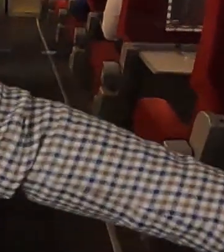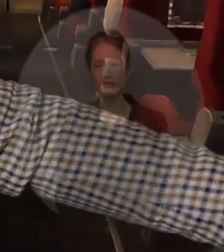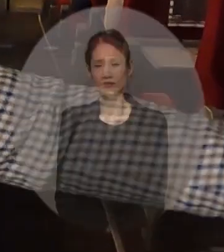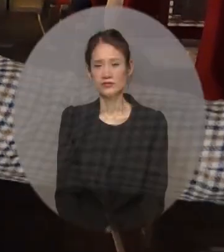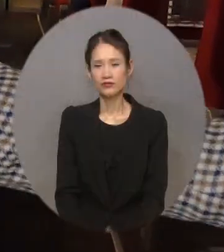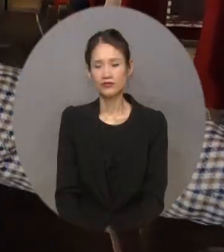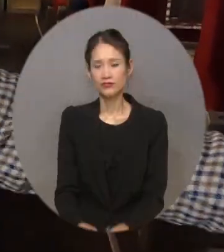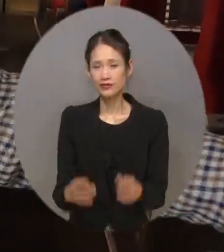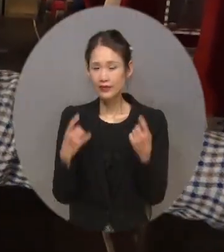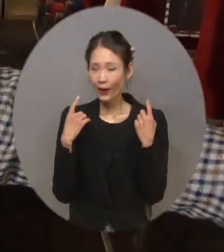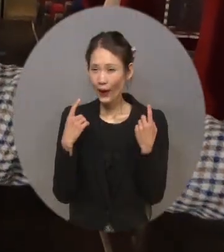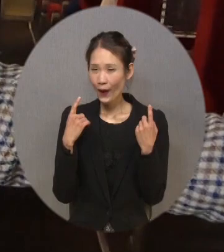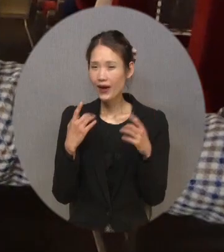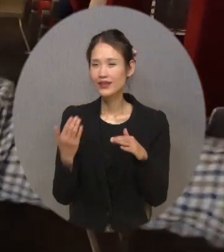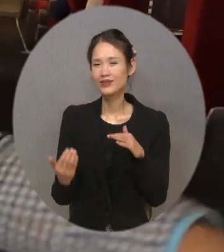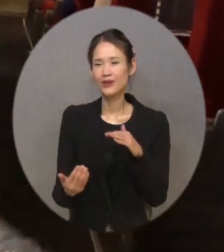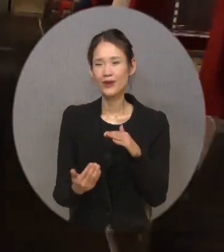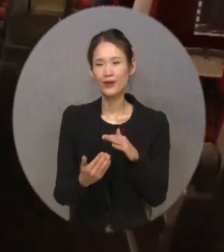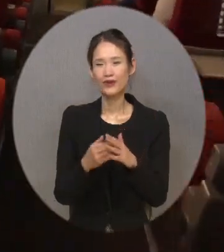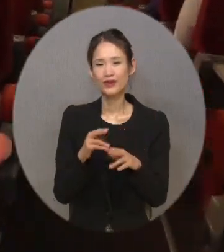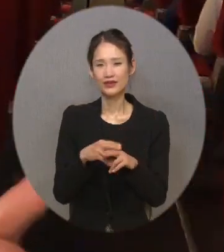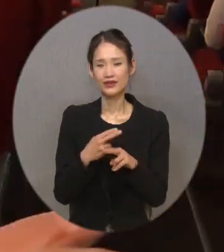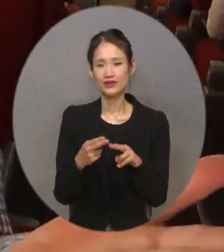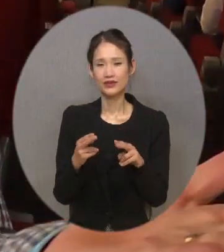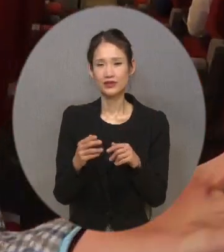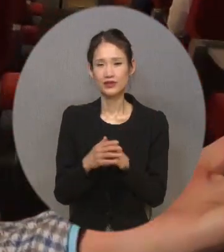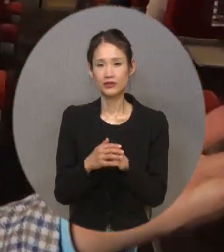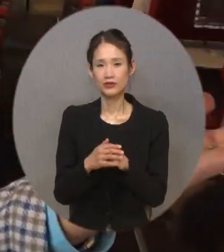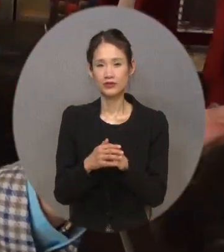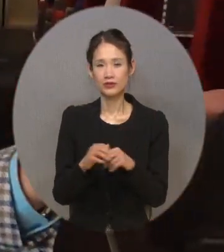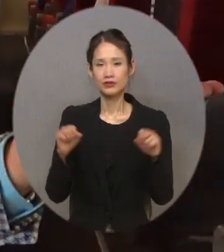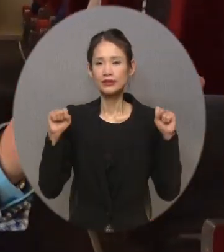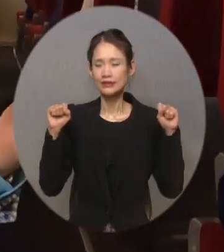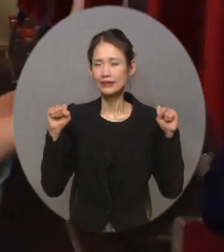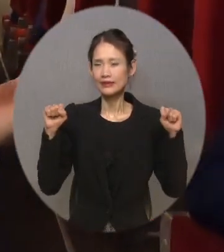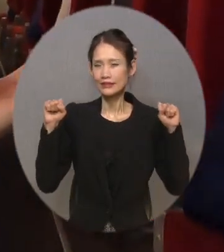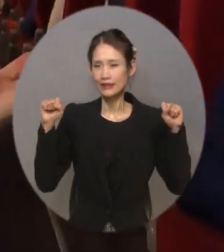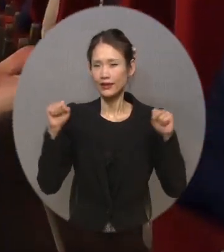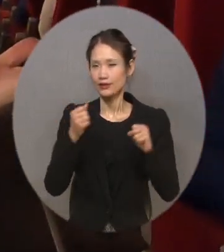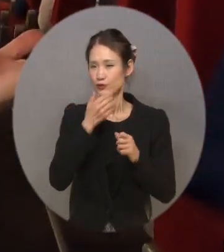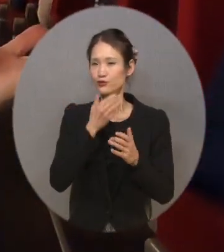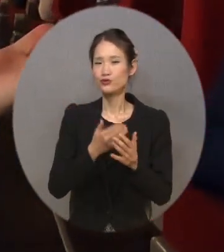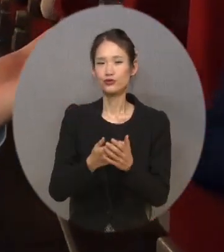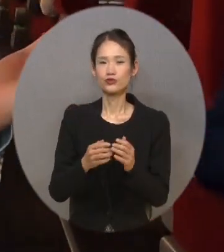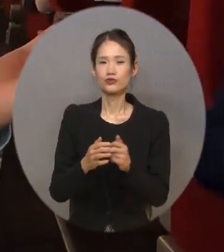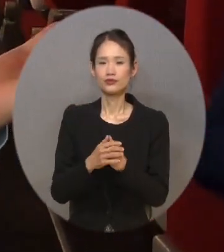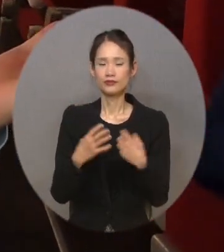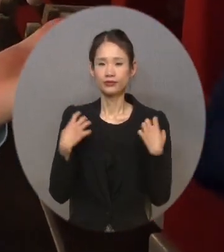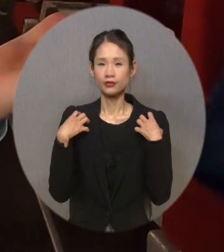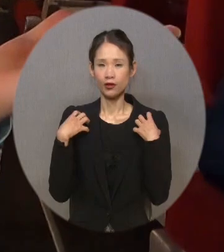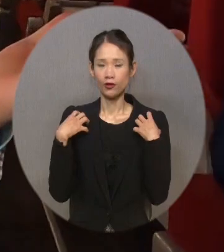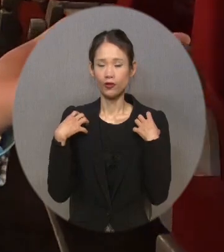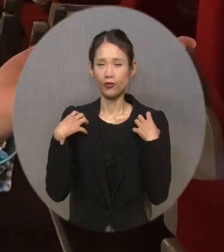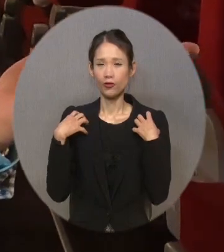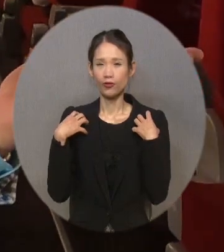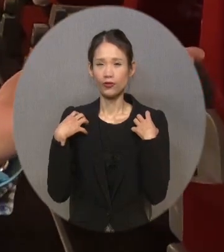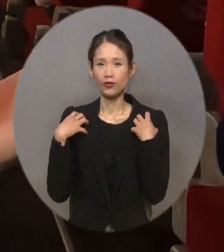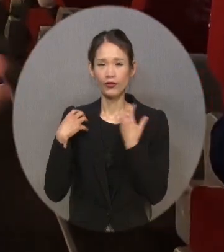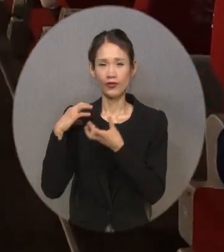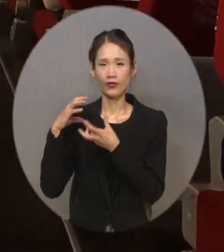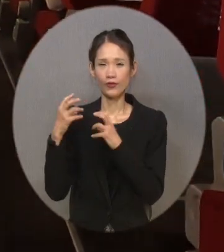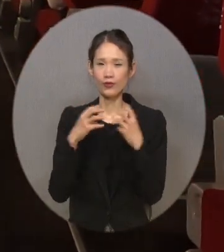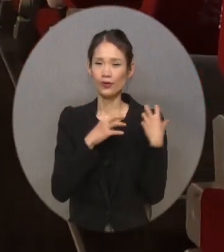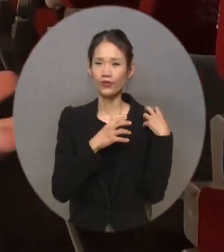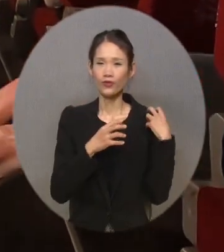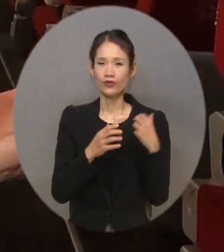최고의 상품. 너 이것도 있지만 스트레칭이 이게 되게 중요한 거야. 이거 어깨 회견 근개 무슨 말?